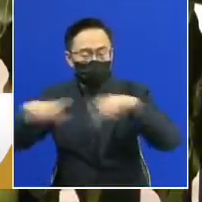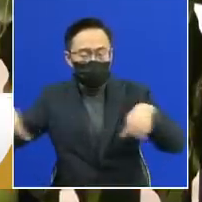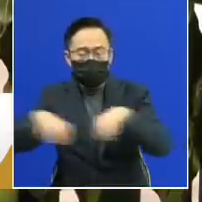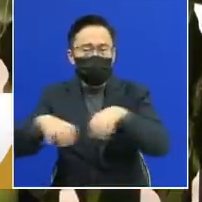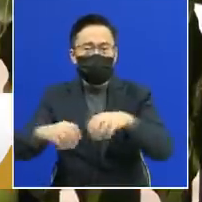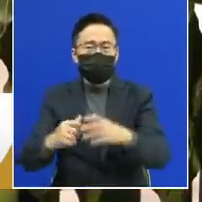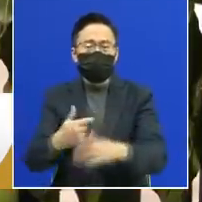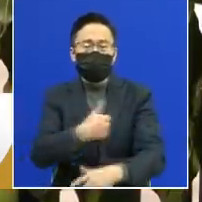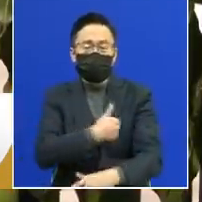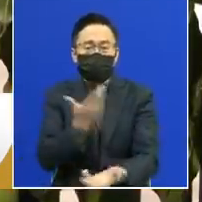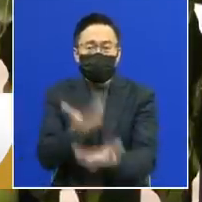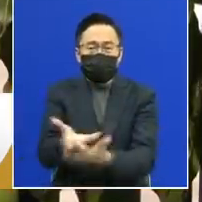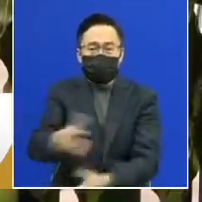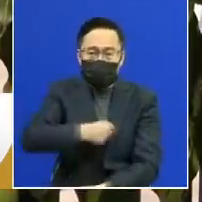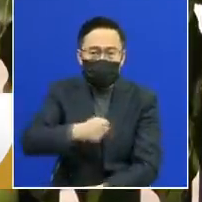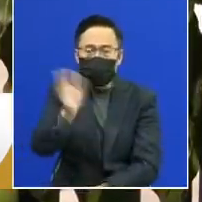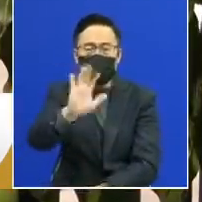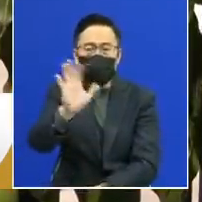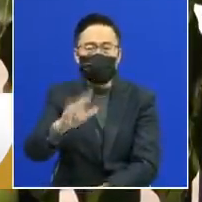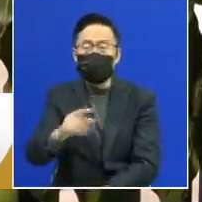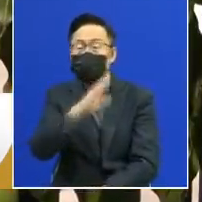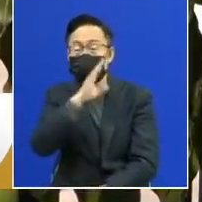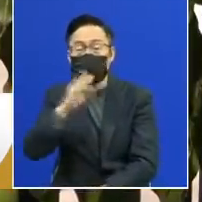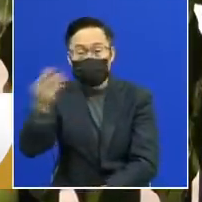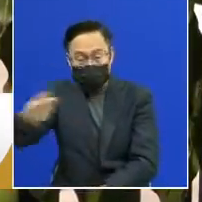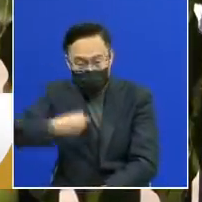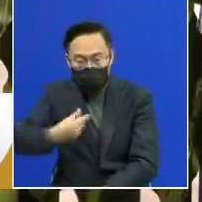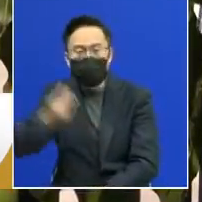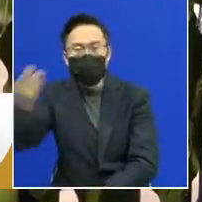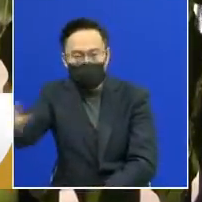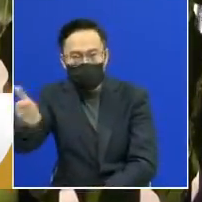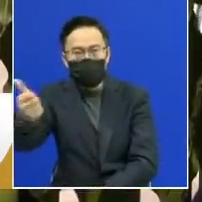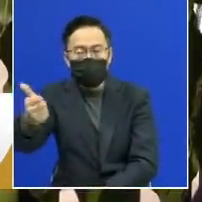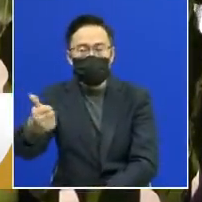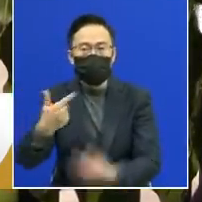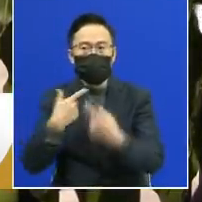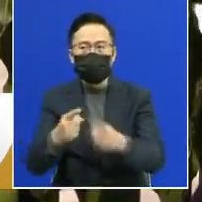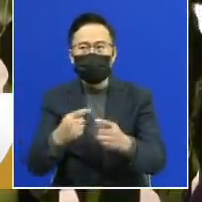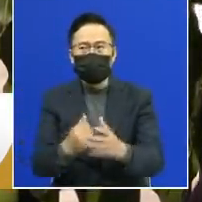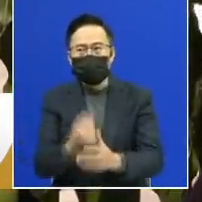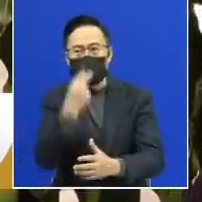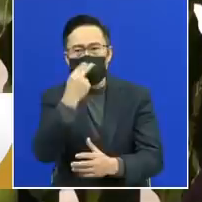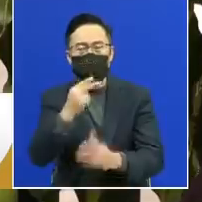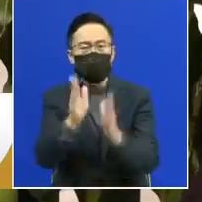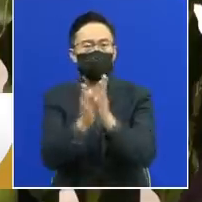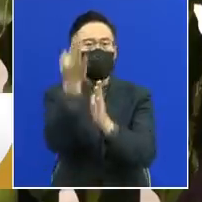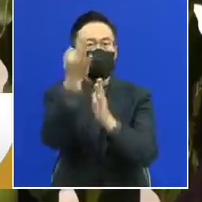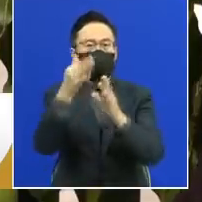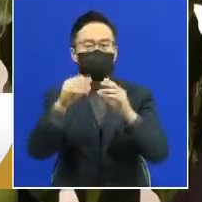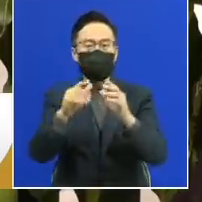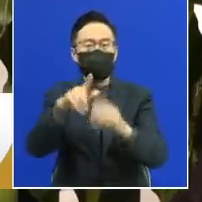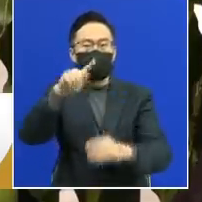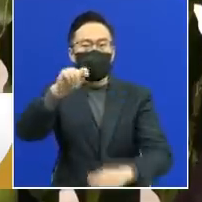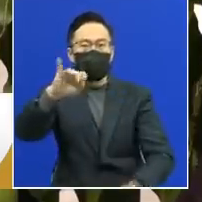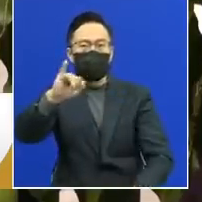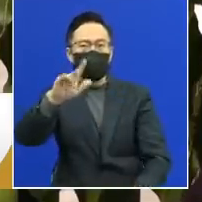กสังคมในหมู่บ้านนี้ได้ด้วยกันแล้วพอพี่ไม่เห็นที่เขาเอาลงโซเชียลอย่างเ